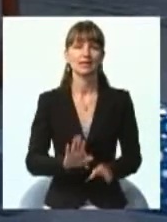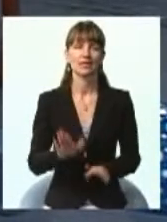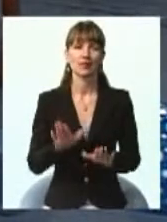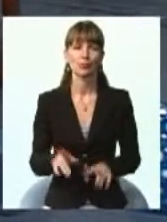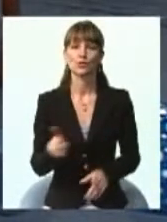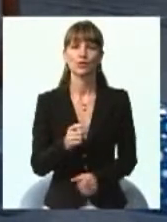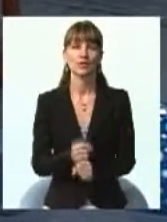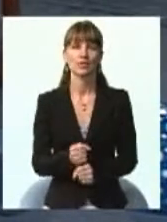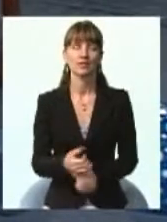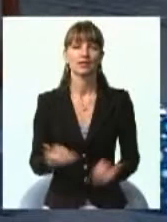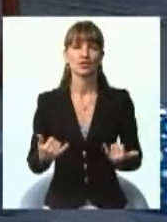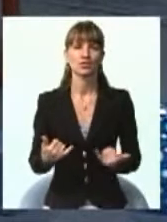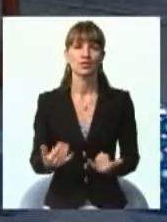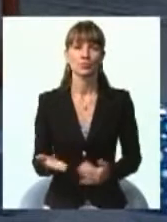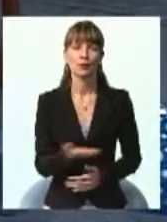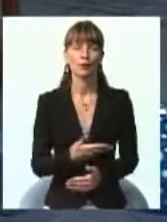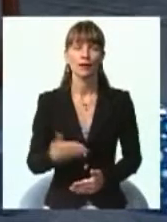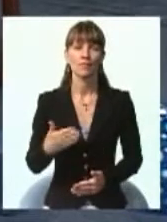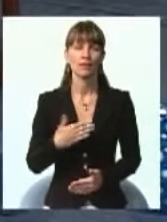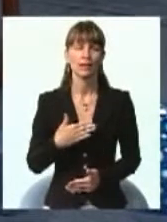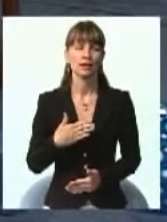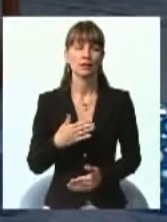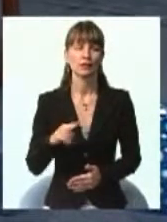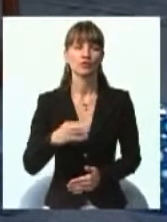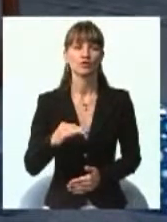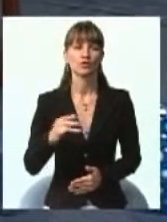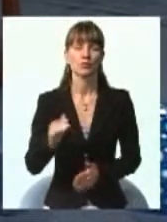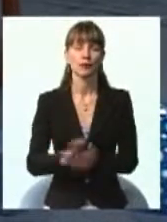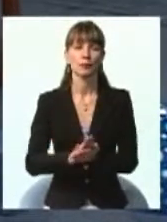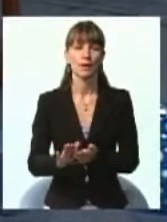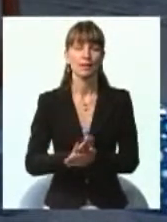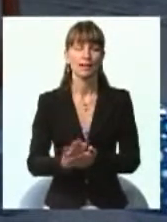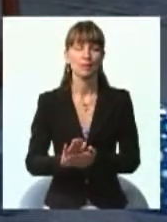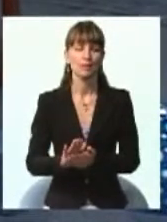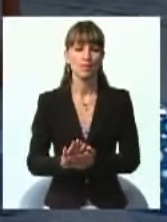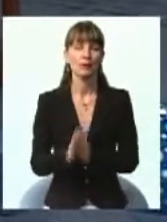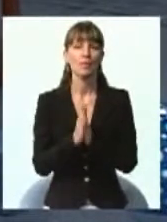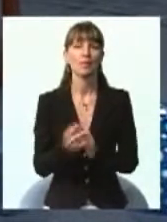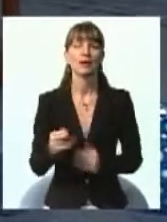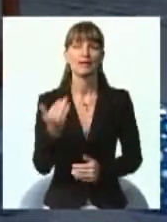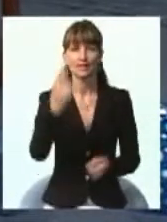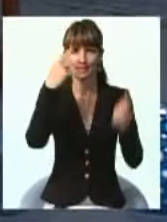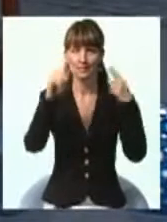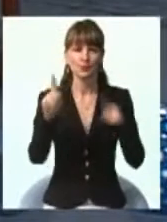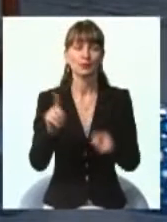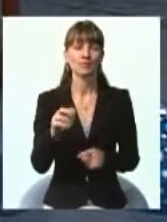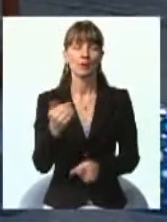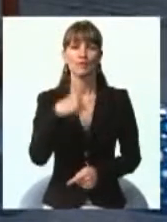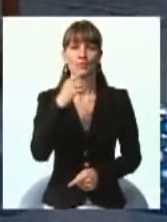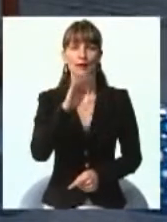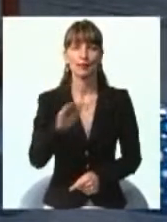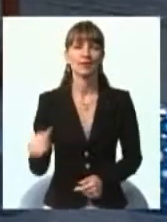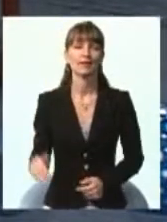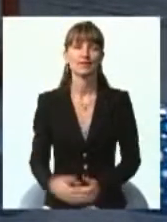щось робіть. Ну а прямо зараз ми у нашого сором'язливого джина, давай ну разом потримо цю лампу, попрохаємо для вас мультфільм, а вам ми говоримо,